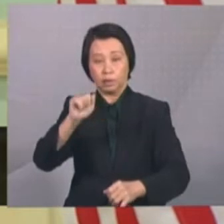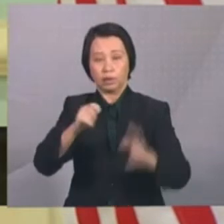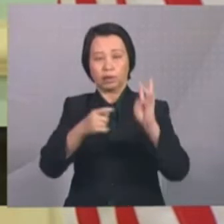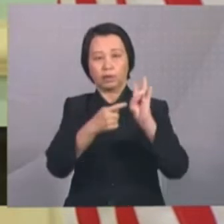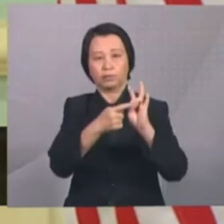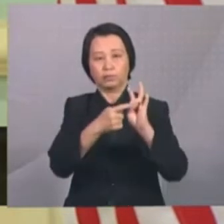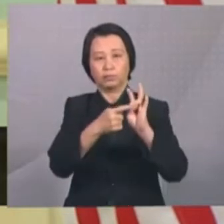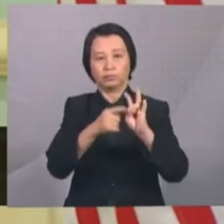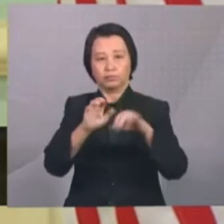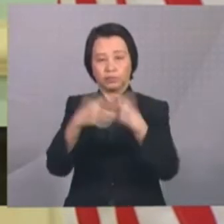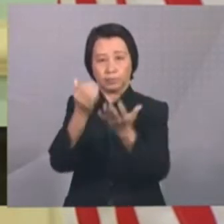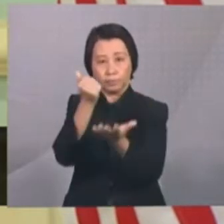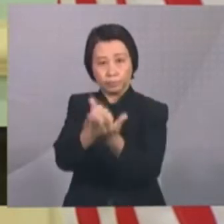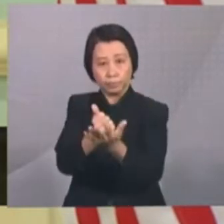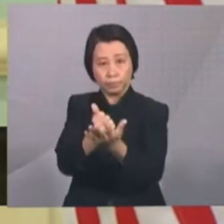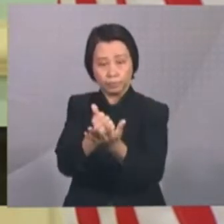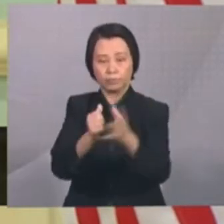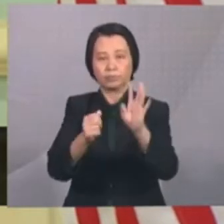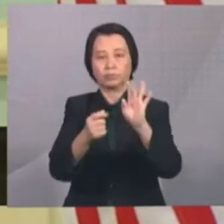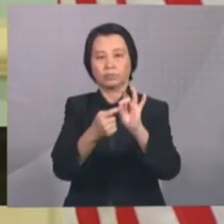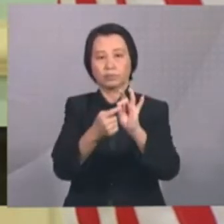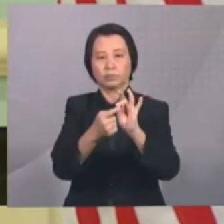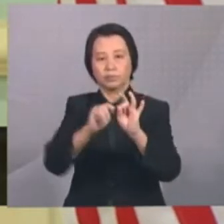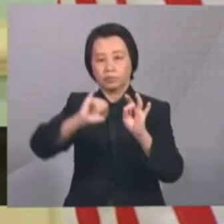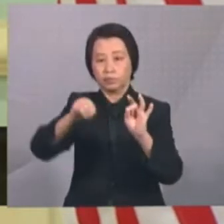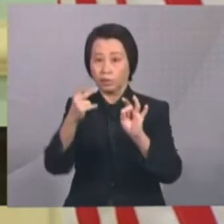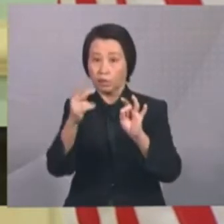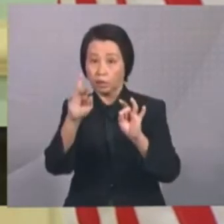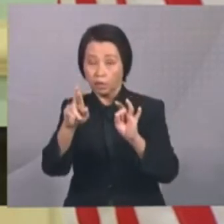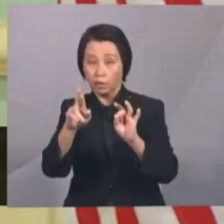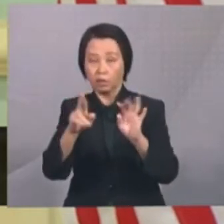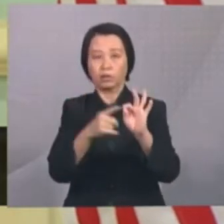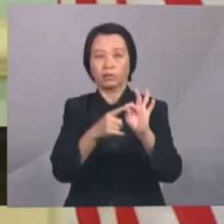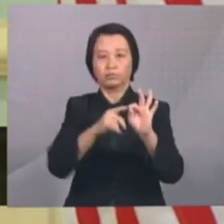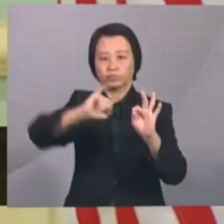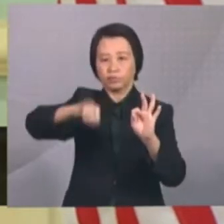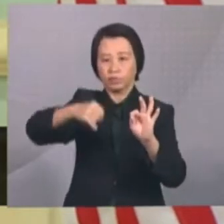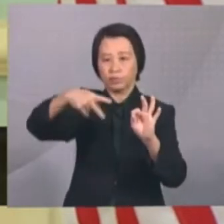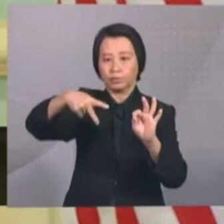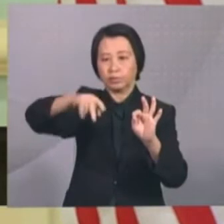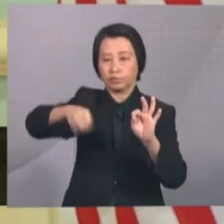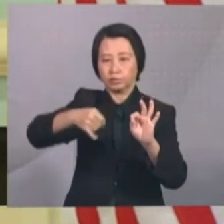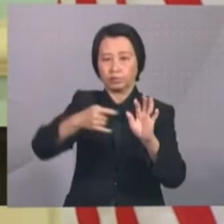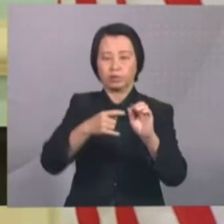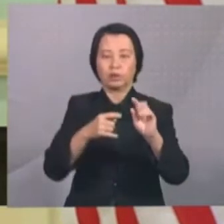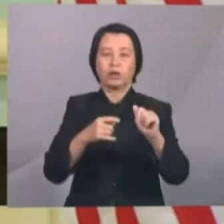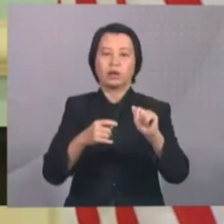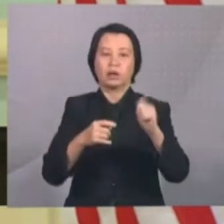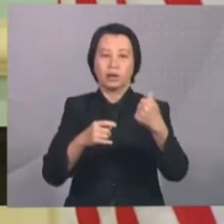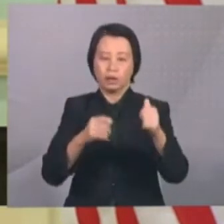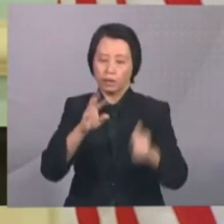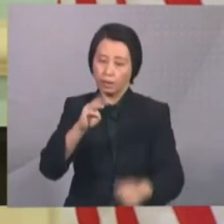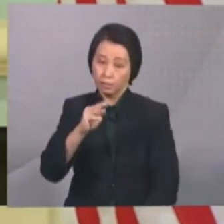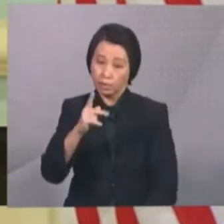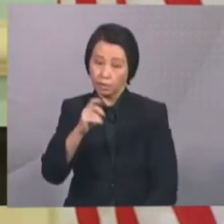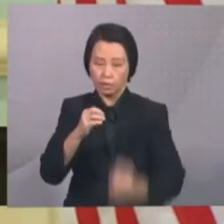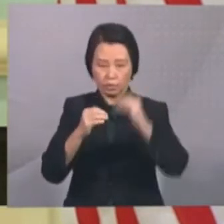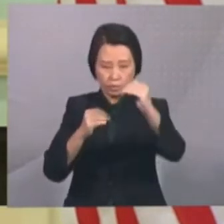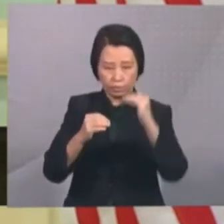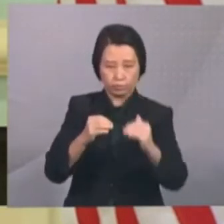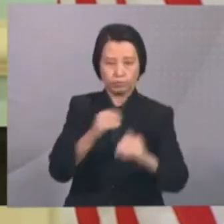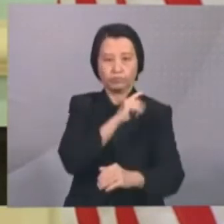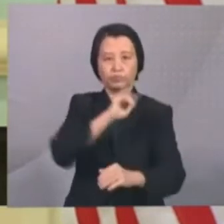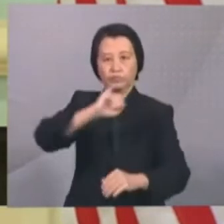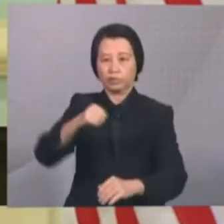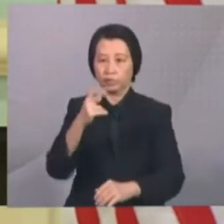jabatan imigresen jabatan kerja Raya jpj MKN jabatan tenaga